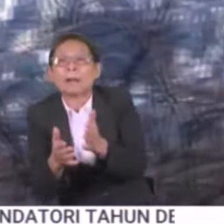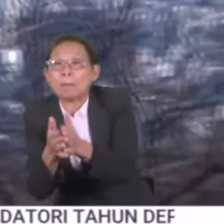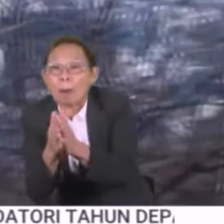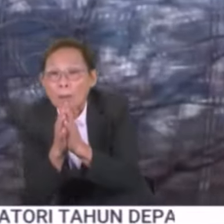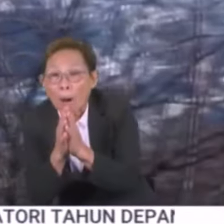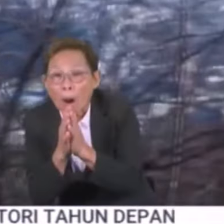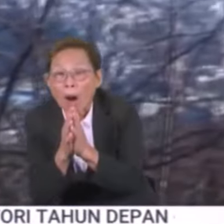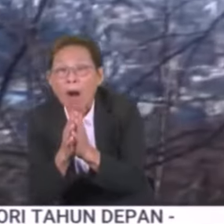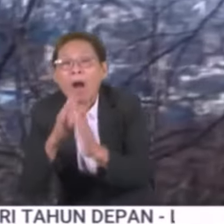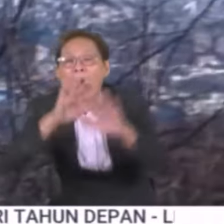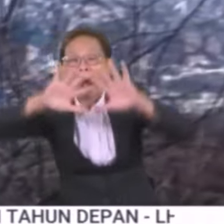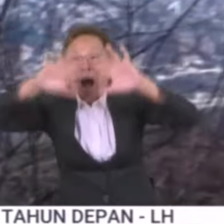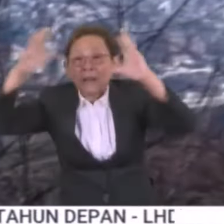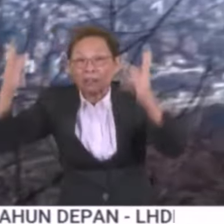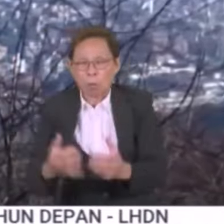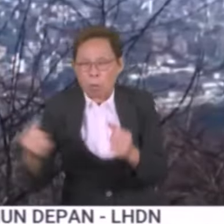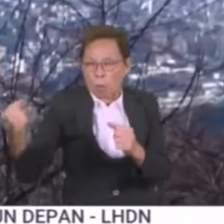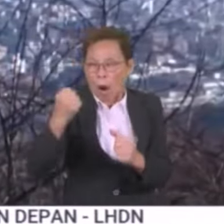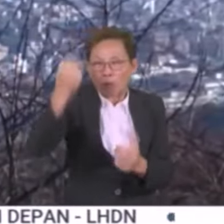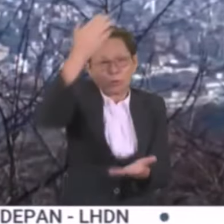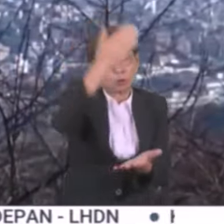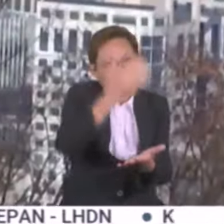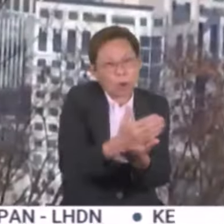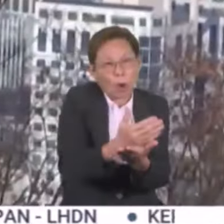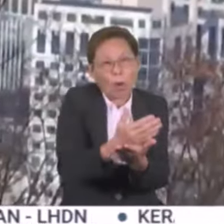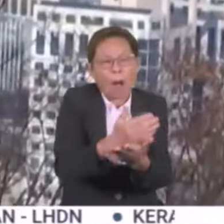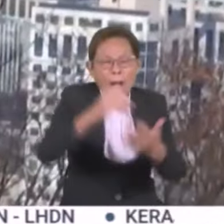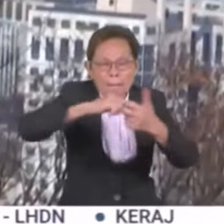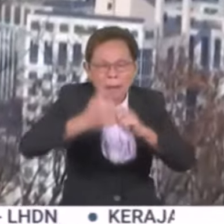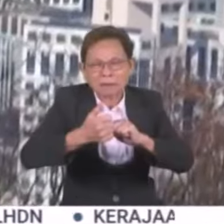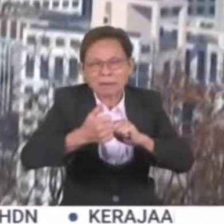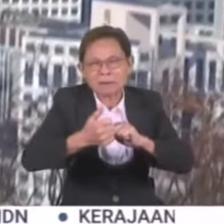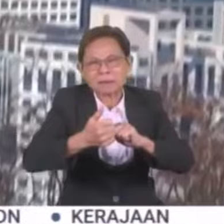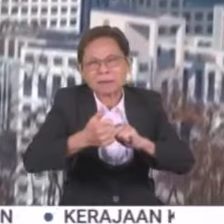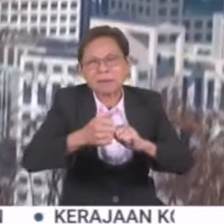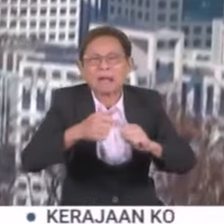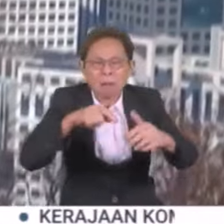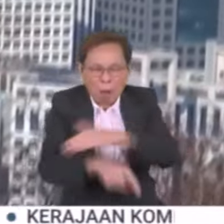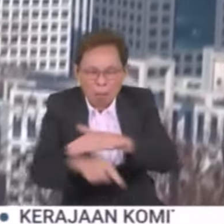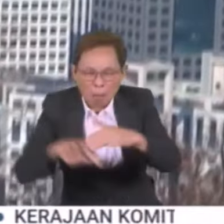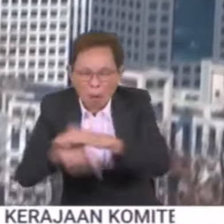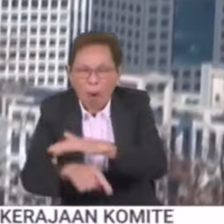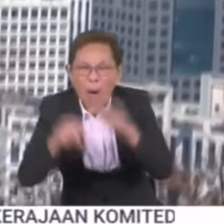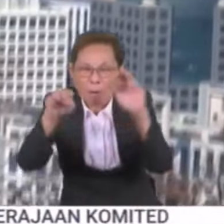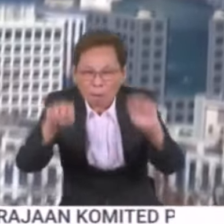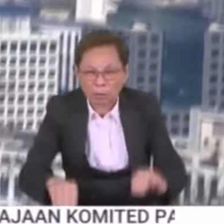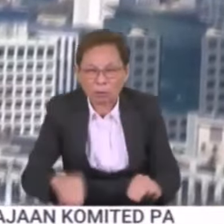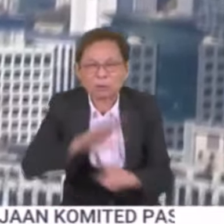antarabangsa diperkukuh untuk tangani krisis kemanusiaan termasuk di Gaza.